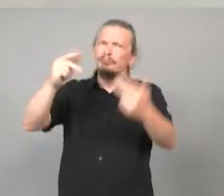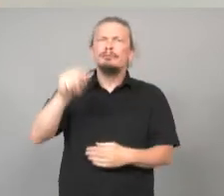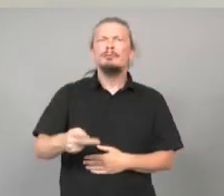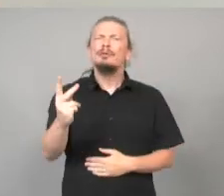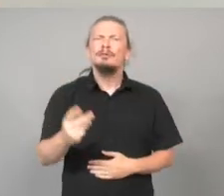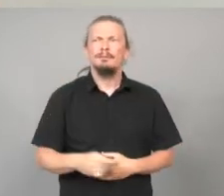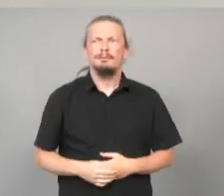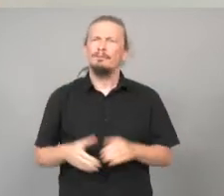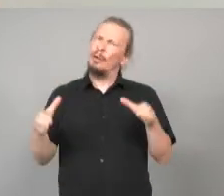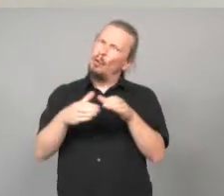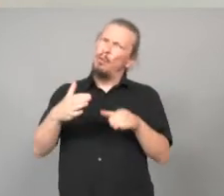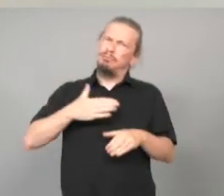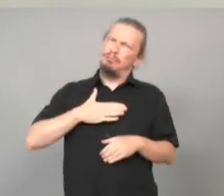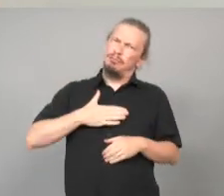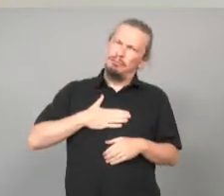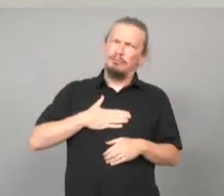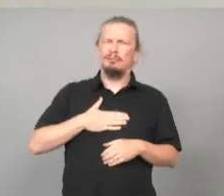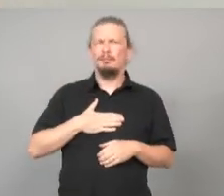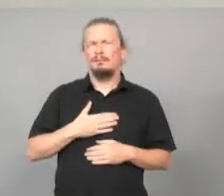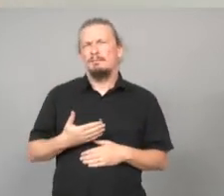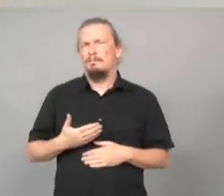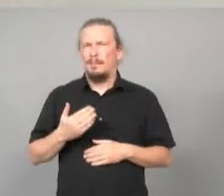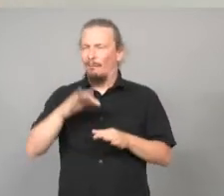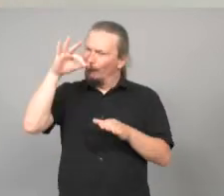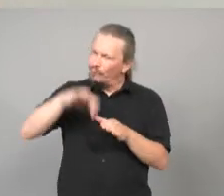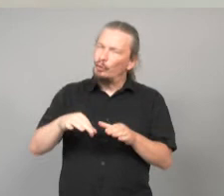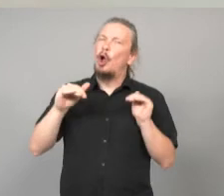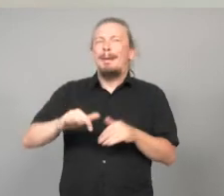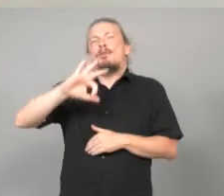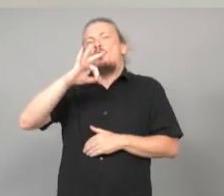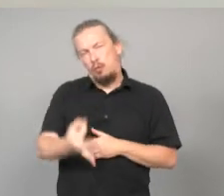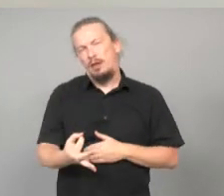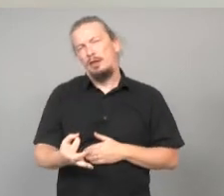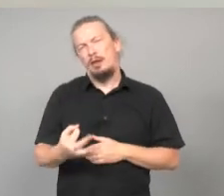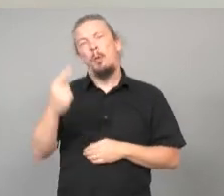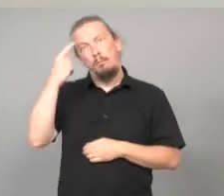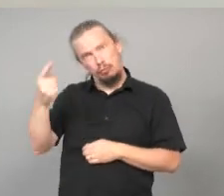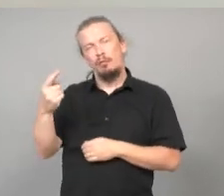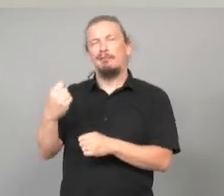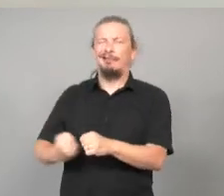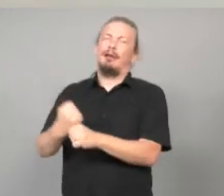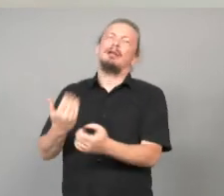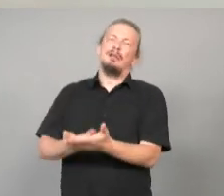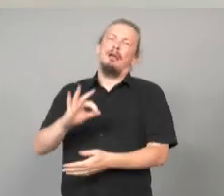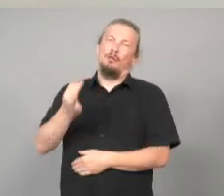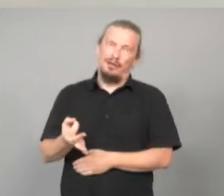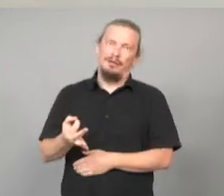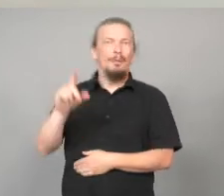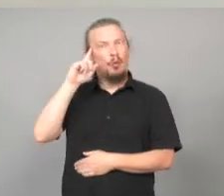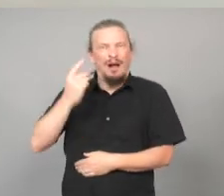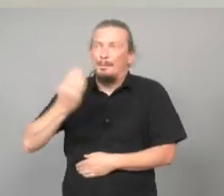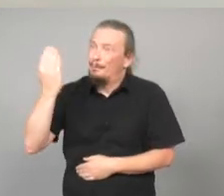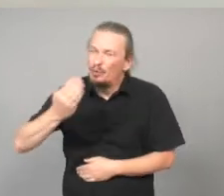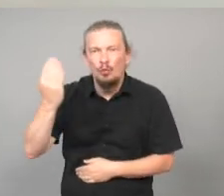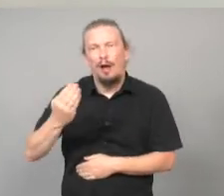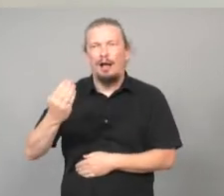groupe Métropole écologiste, citoyenne et solidaire votera toutefois pour la création de cette instance, parce qu'on a besoin de se donner